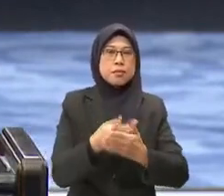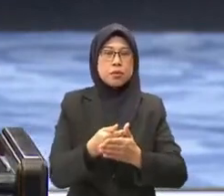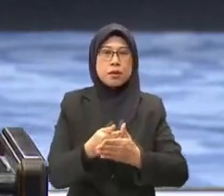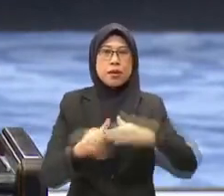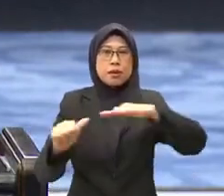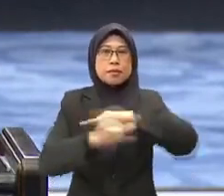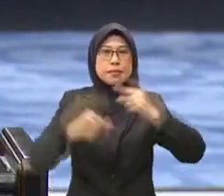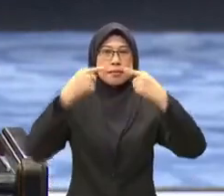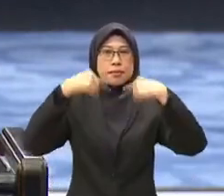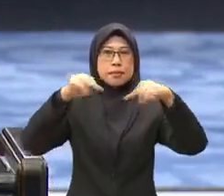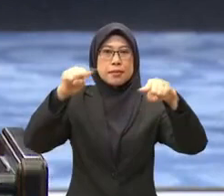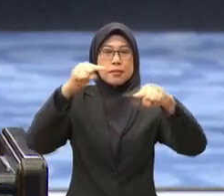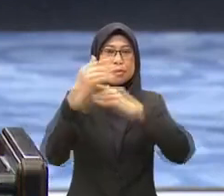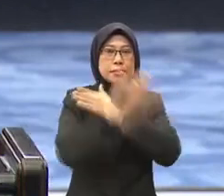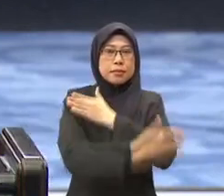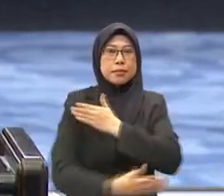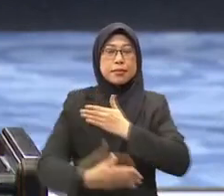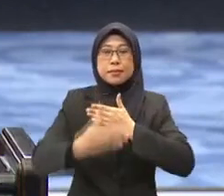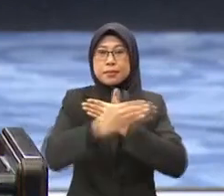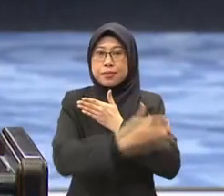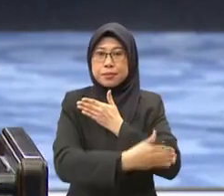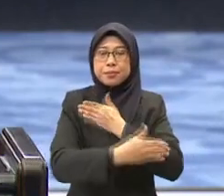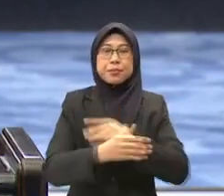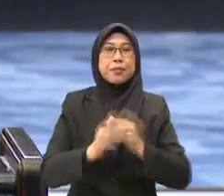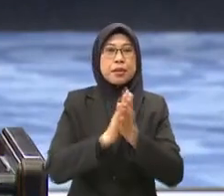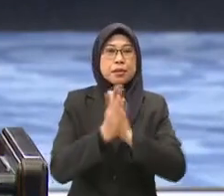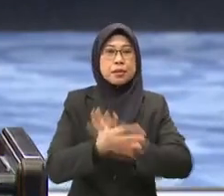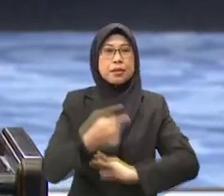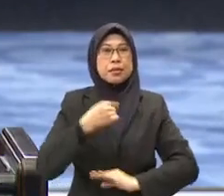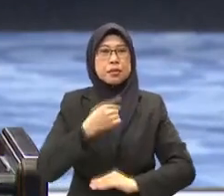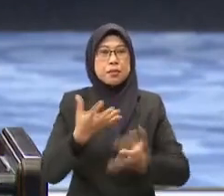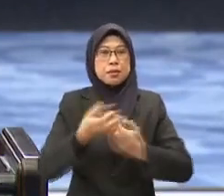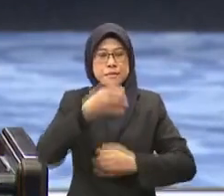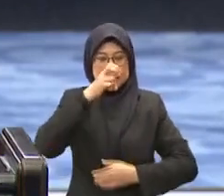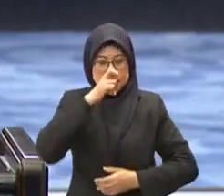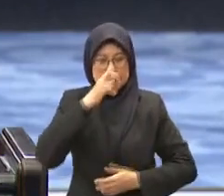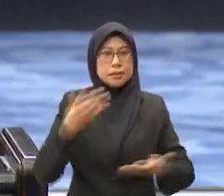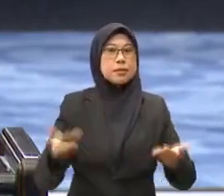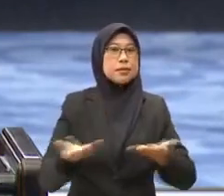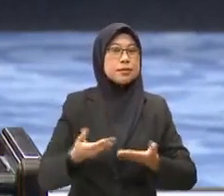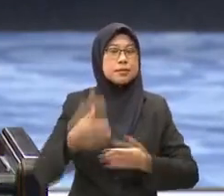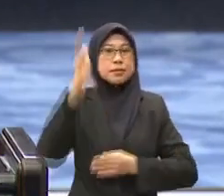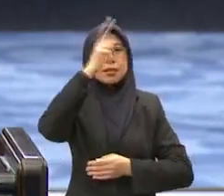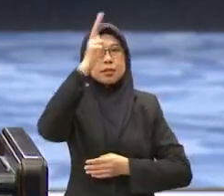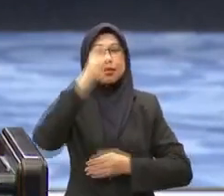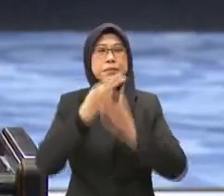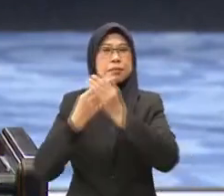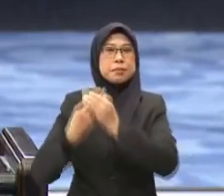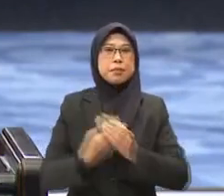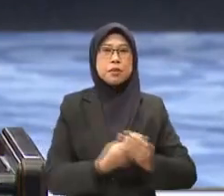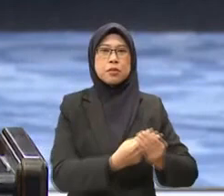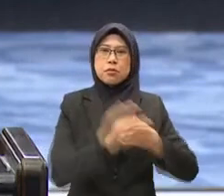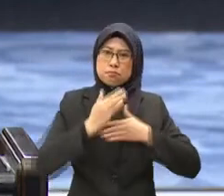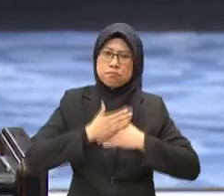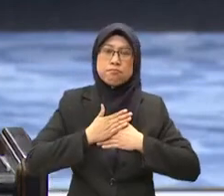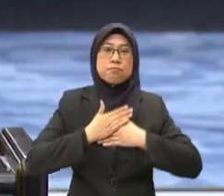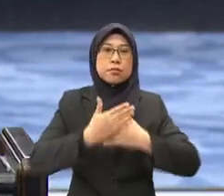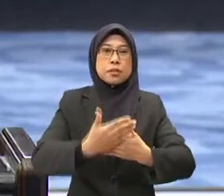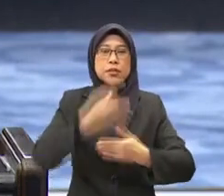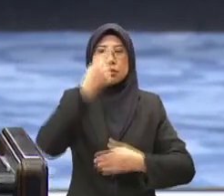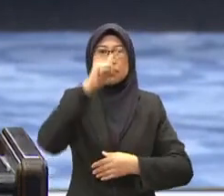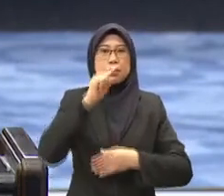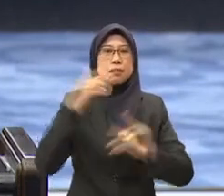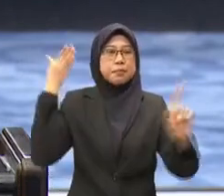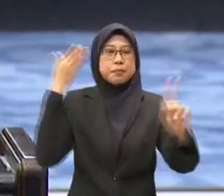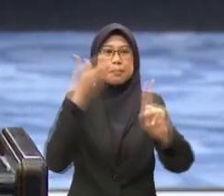asas kejayaan bagi sebuah negara oleh itu suka saya menegaskan di sini bahawa kerajaan perpaduan kekal komited dalam